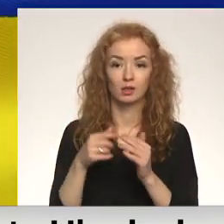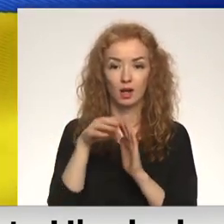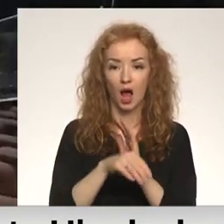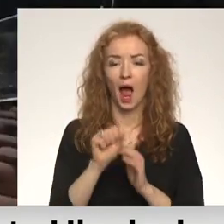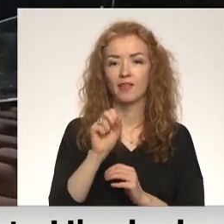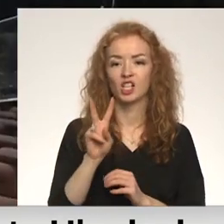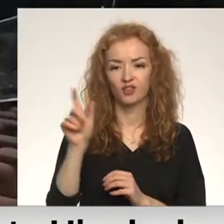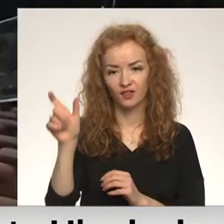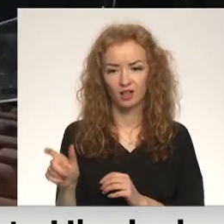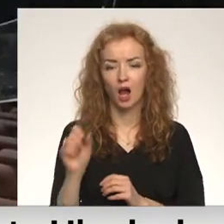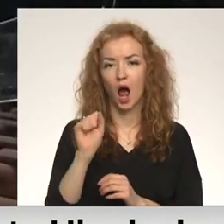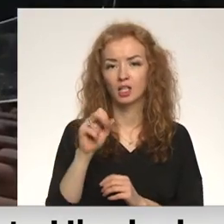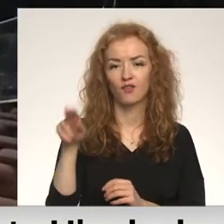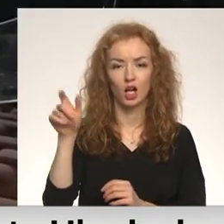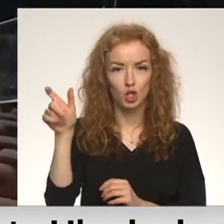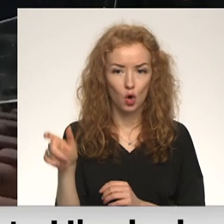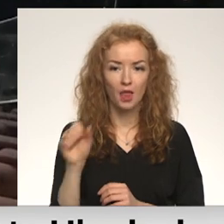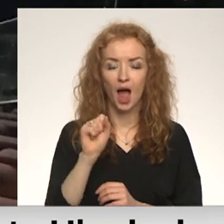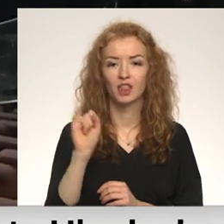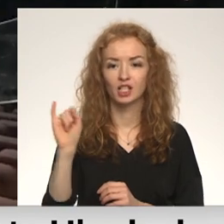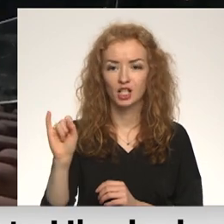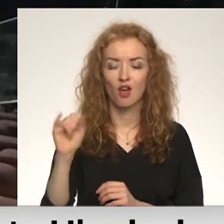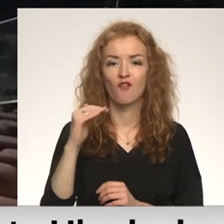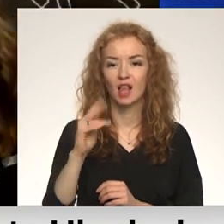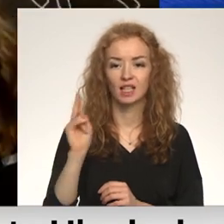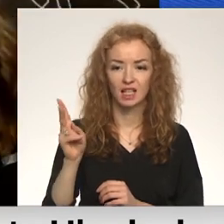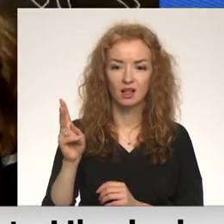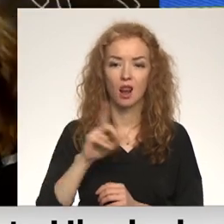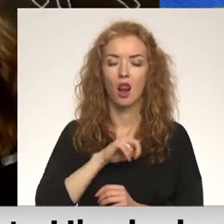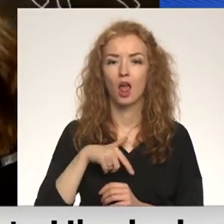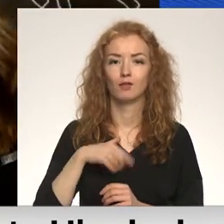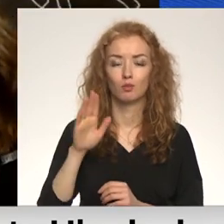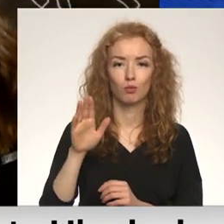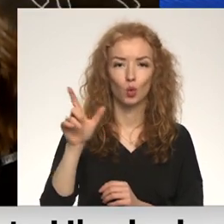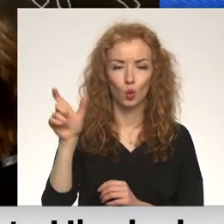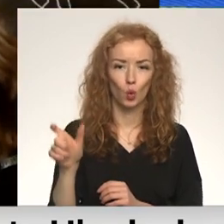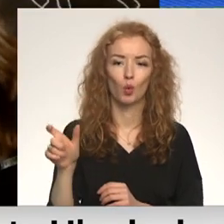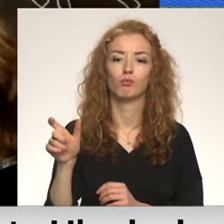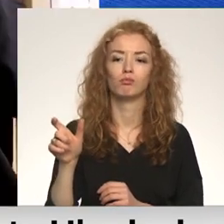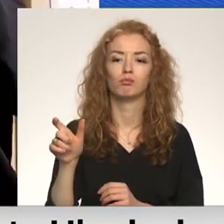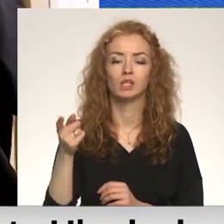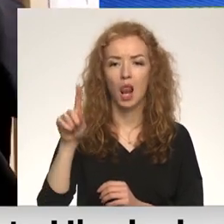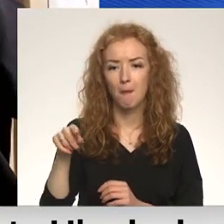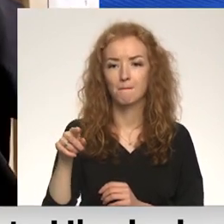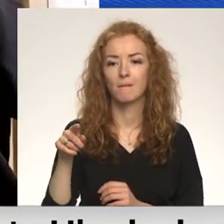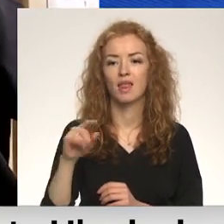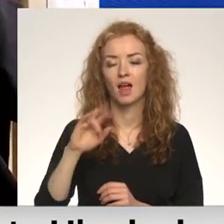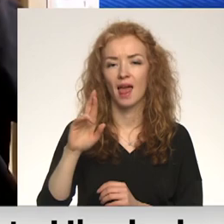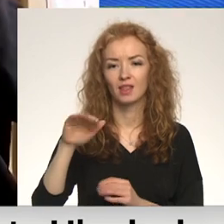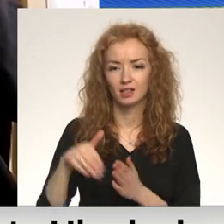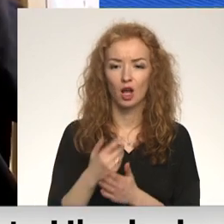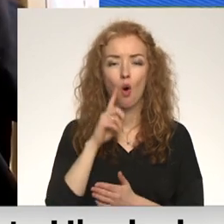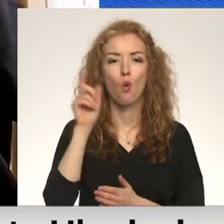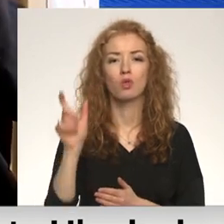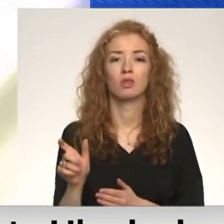Ainars Virga, Artis Dvarjonas, Atis Ieviņš, Feliks Ķiģelis, Jānis Bukums, Džonijs Salamanders, Reinis Jaunais,